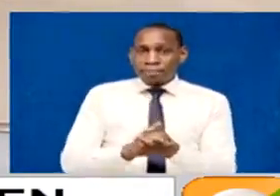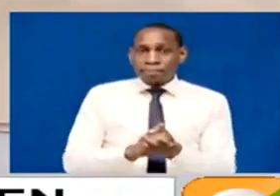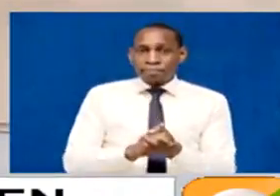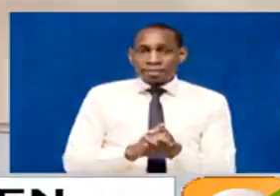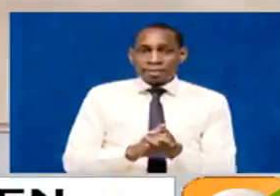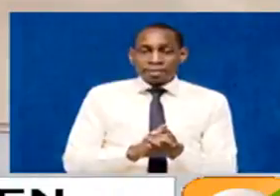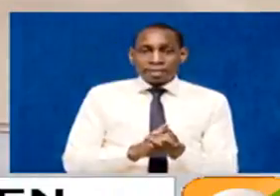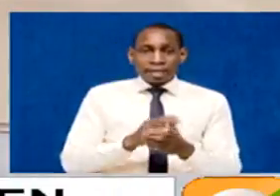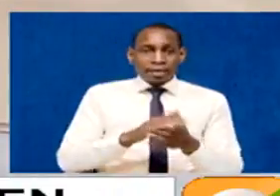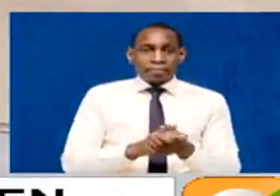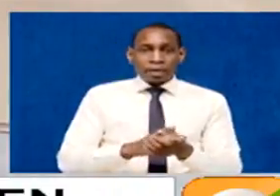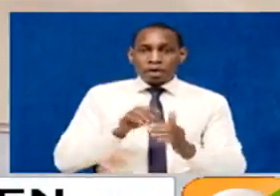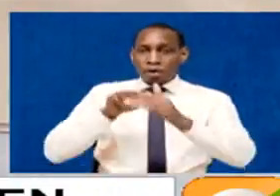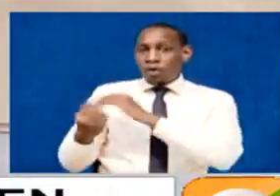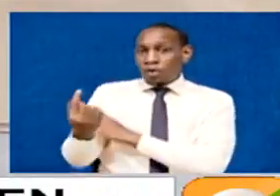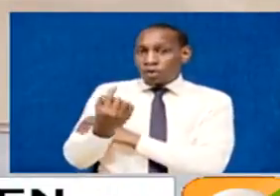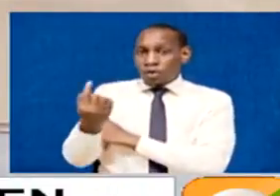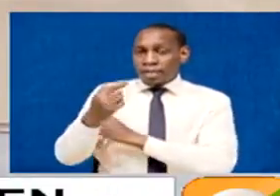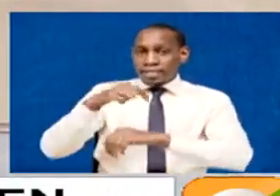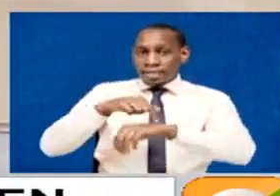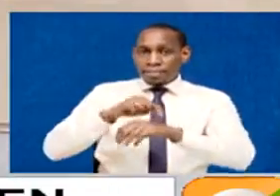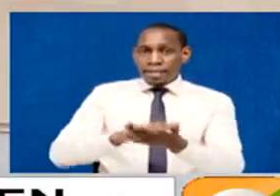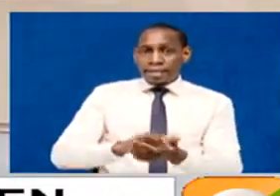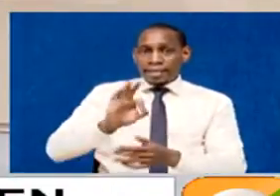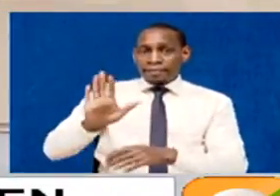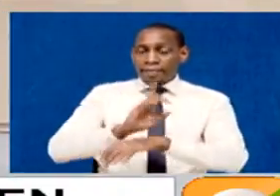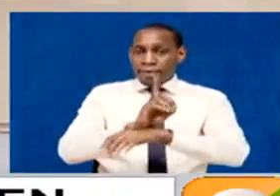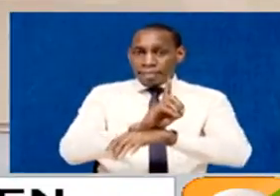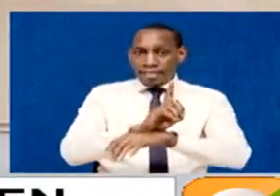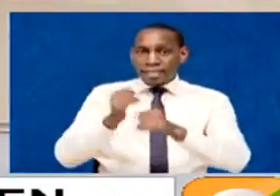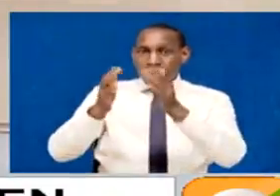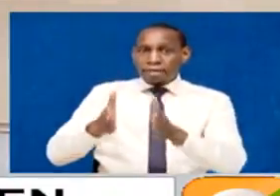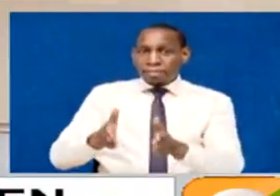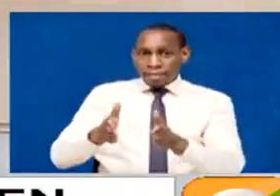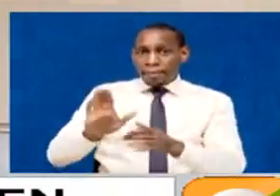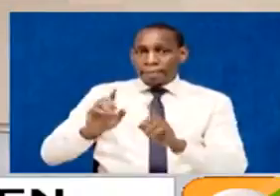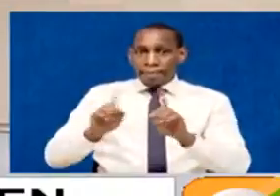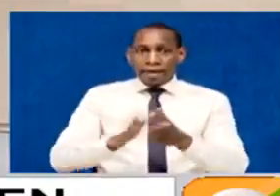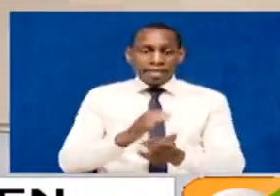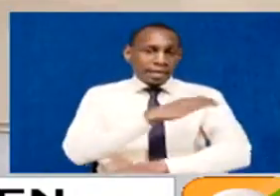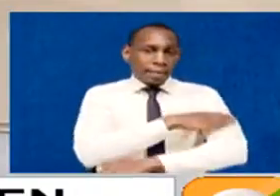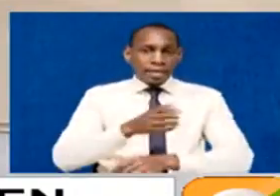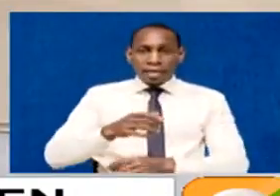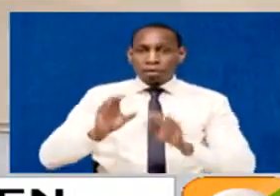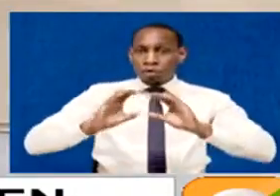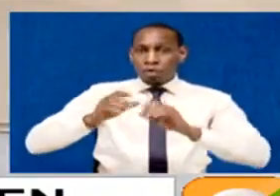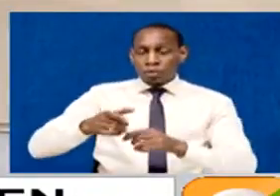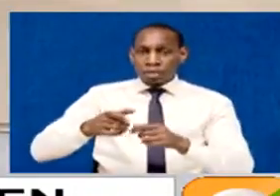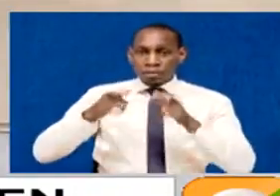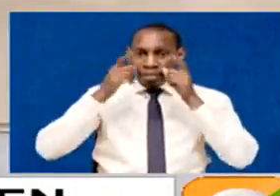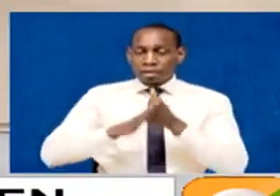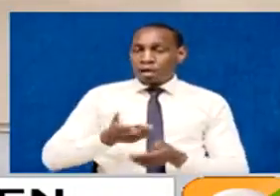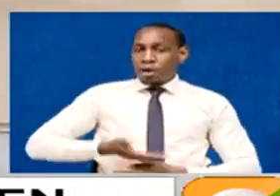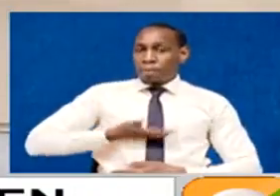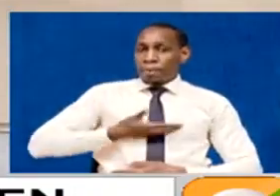ambalo ni la Kifaransa. Bao la pekee lilitiwa kimiani baada ya dakika 35 na mchezaji Aimen Harzi, lakini mkufunzi wa Tusker Robert Matano amekadhabishwa